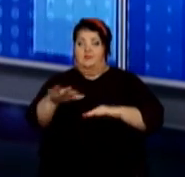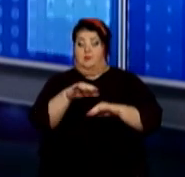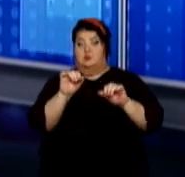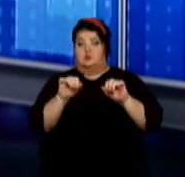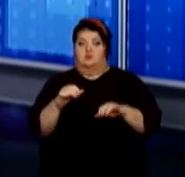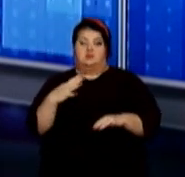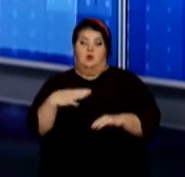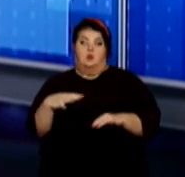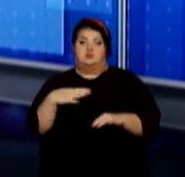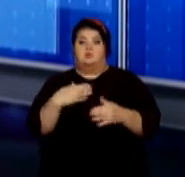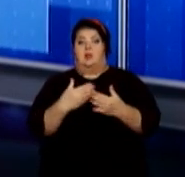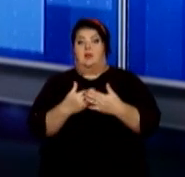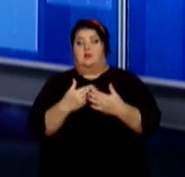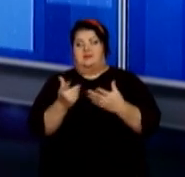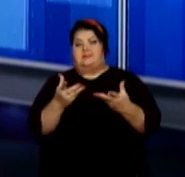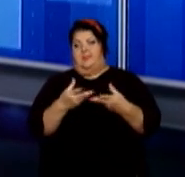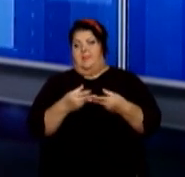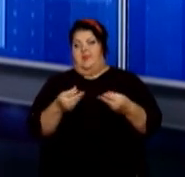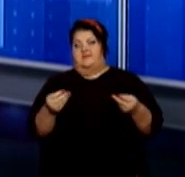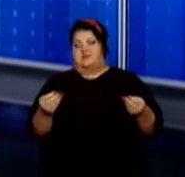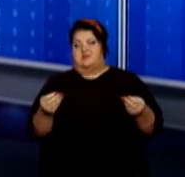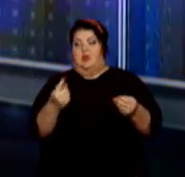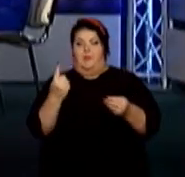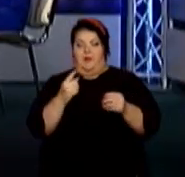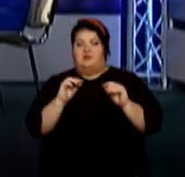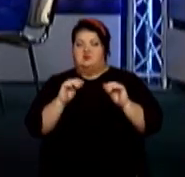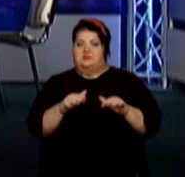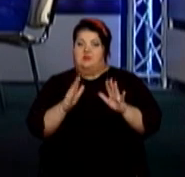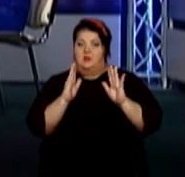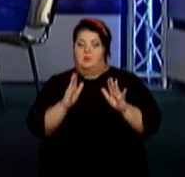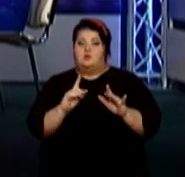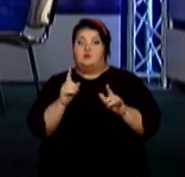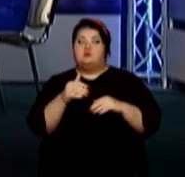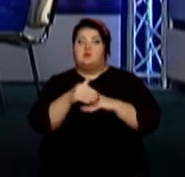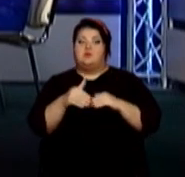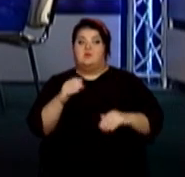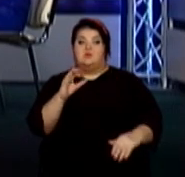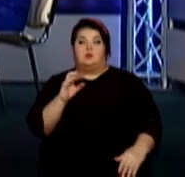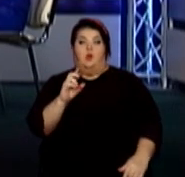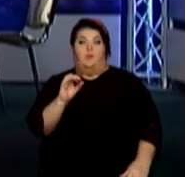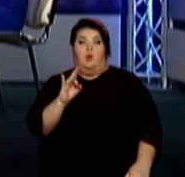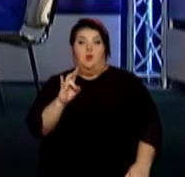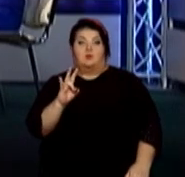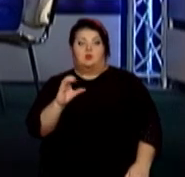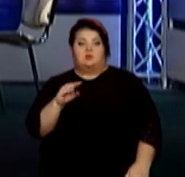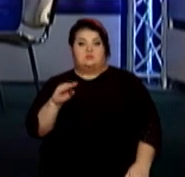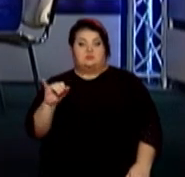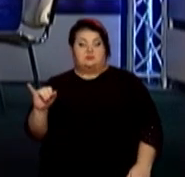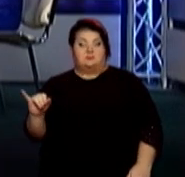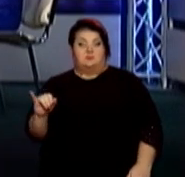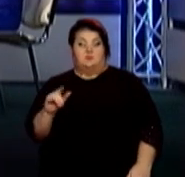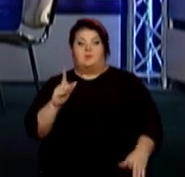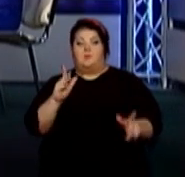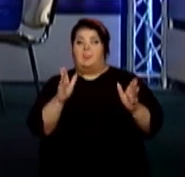вже десь там навесні. Це вже будуть перші якісь дії. А щодо вулиці Соборності. В